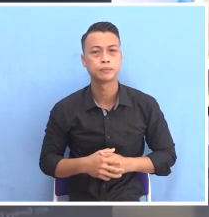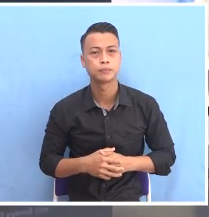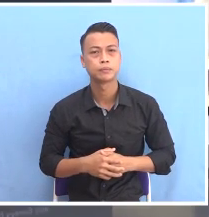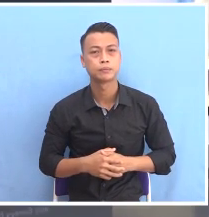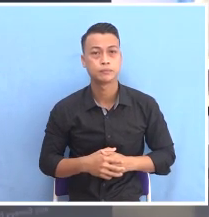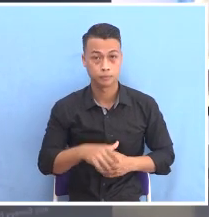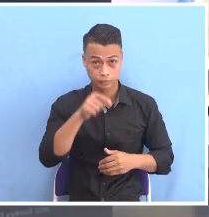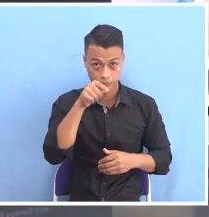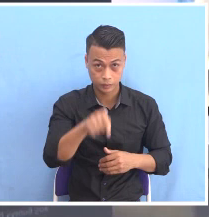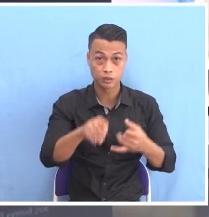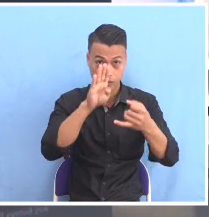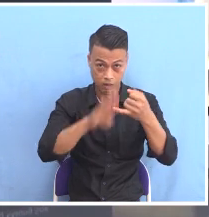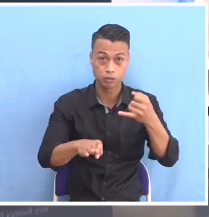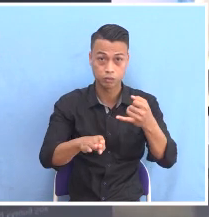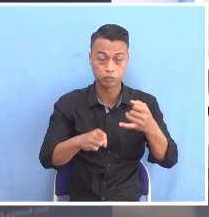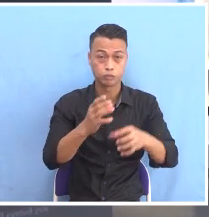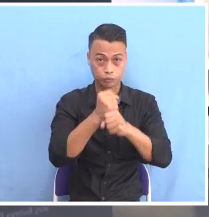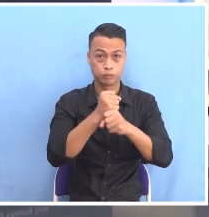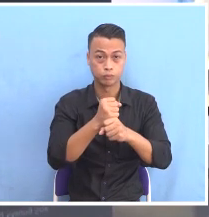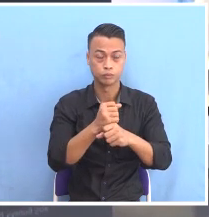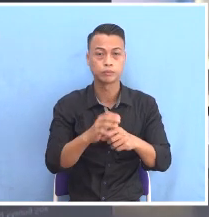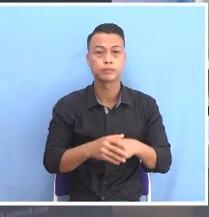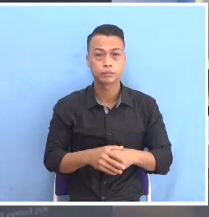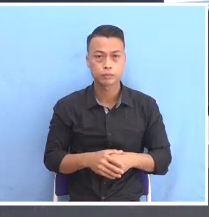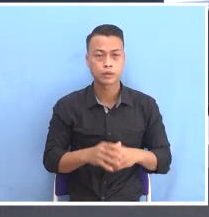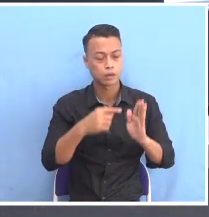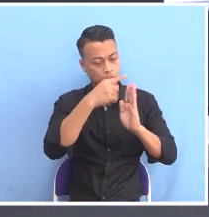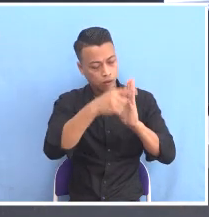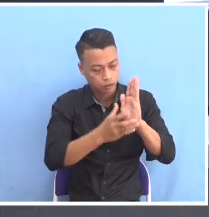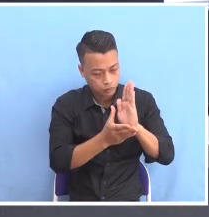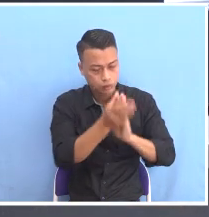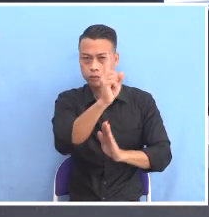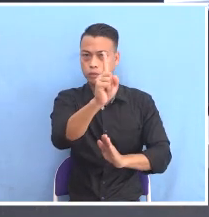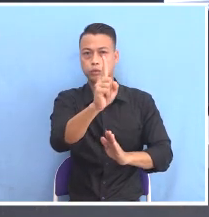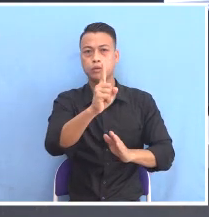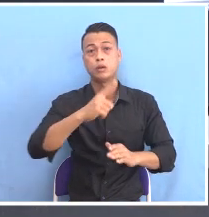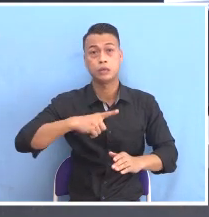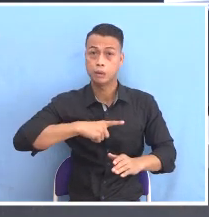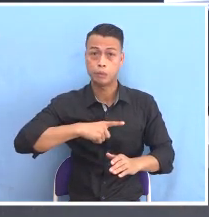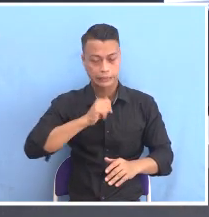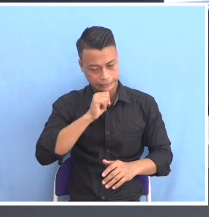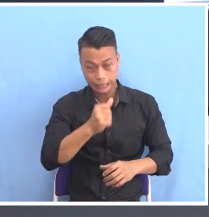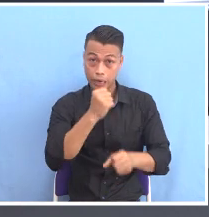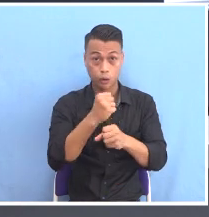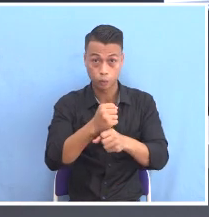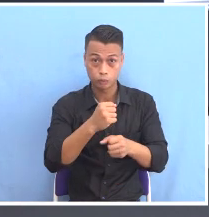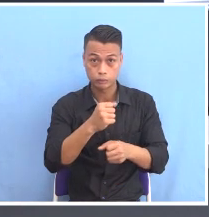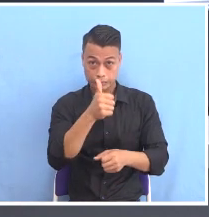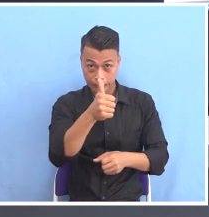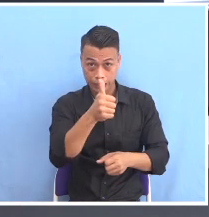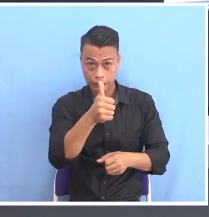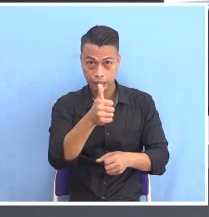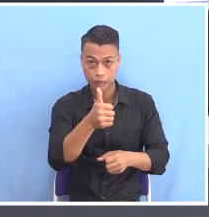ခင်ဗျ။အခုကတော့ကျွန်တော်တို့နောက်ဆုံးညီကုန်းချုပ်မယ့်အပိုင်းဖြစ်တဲ့အတွက်ကြောင့်မို့လို့တခုတည်းသောတက်မတော်လက်တွေ့ဖြစ်နိုင်သလားမဖြစ်နိုင်သလားဆိုတဲ့အ